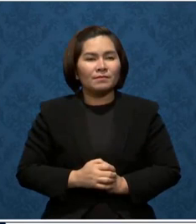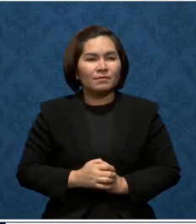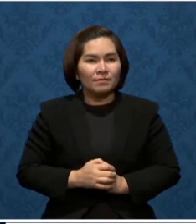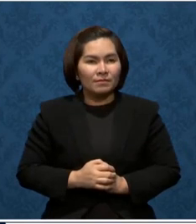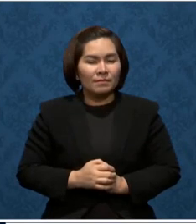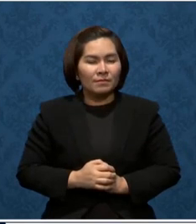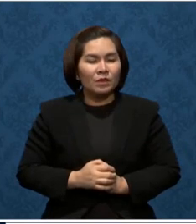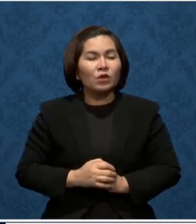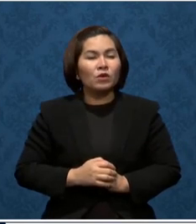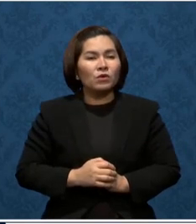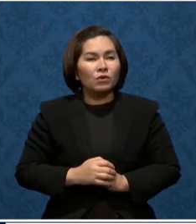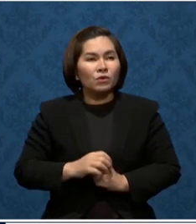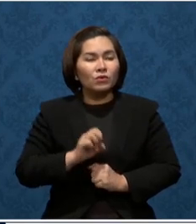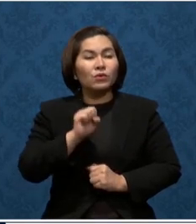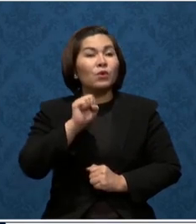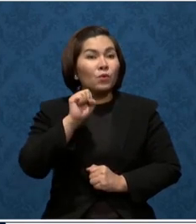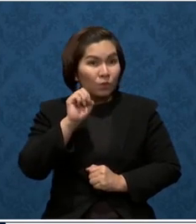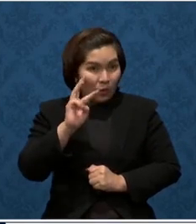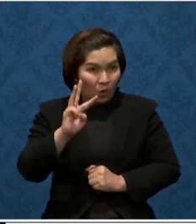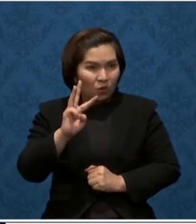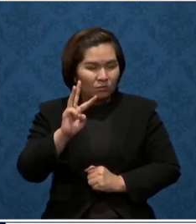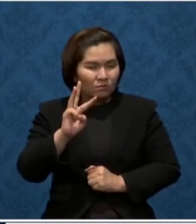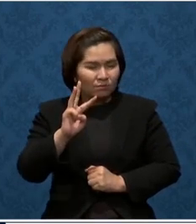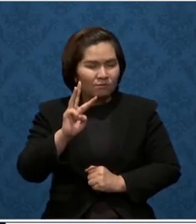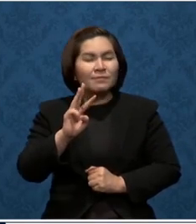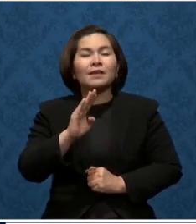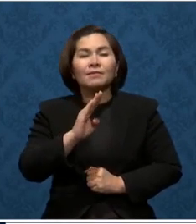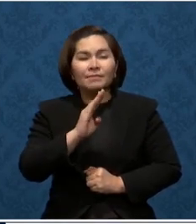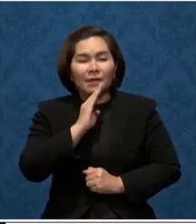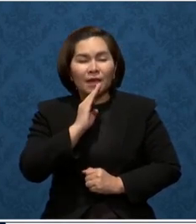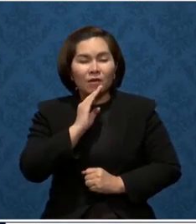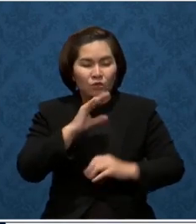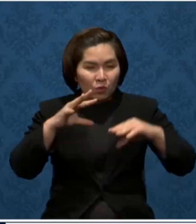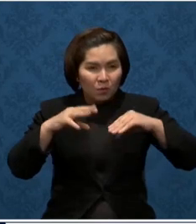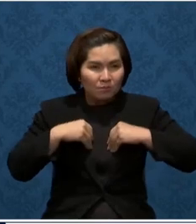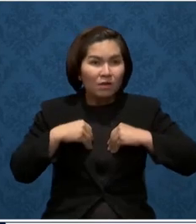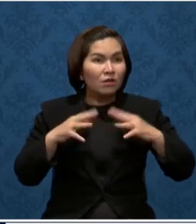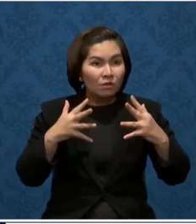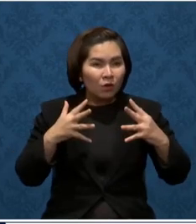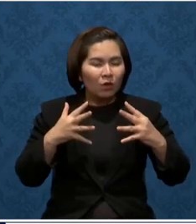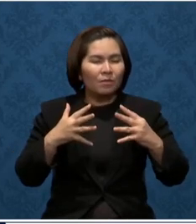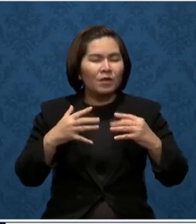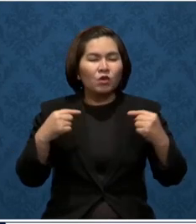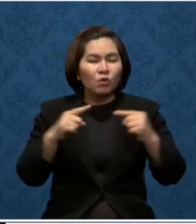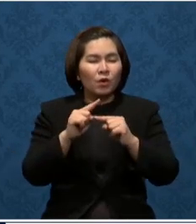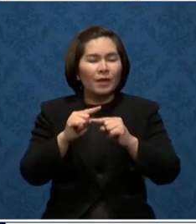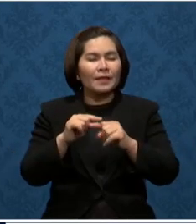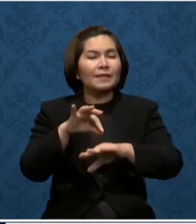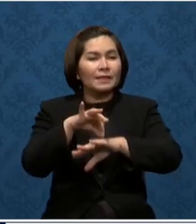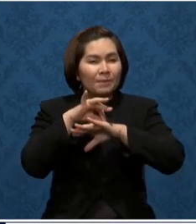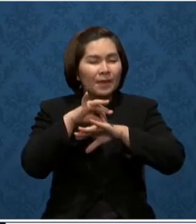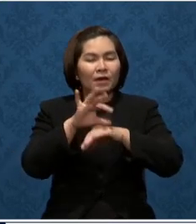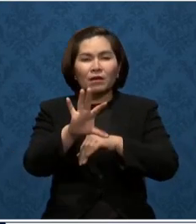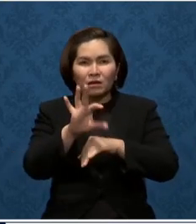จะไม่ให้ความเห็นในกรณีวุฒิสภาไม่ให้ความเห็นชอบในการสรรหาหรือคัดเลือก